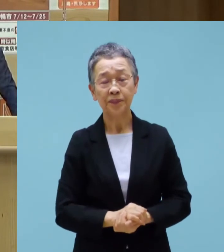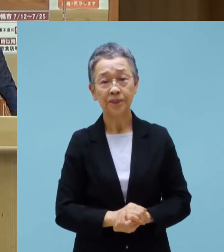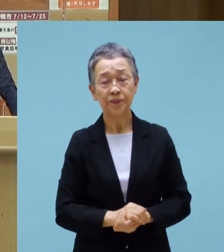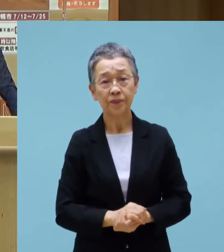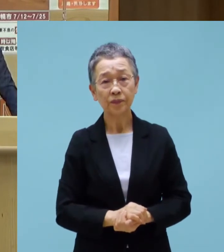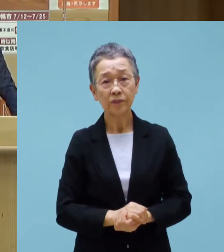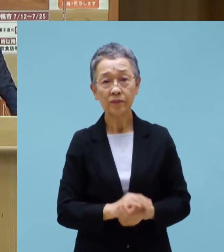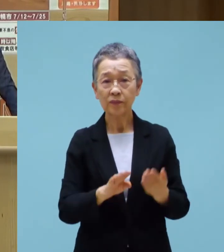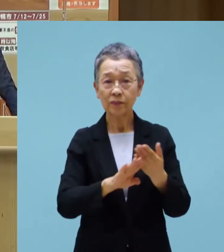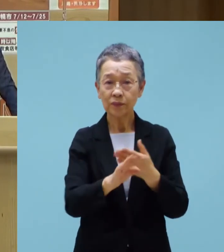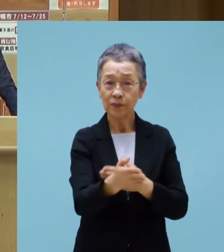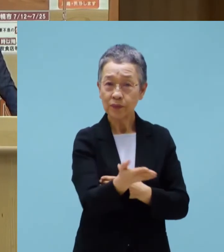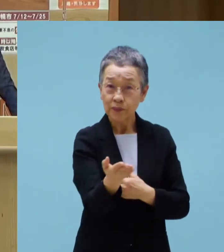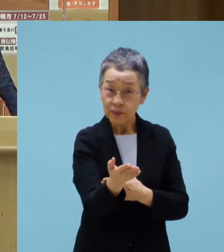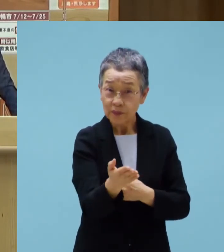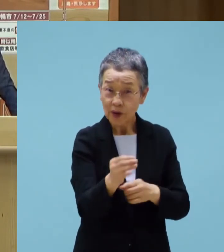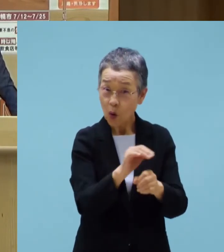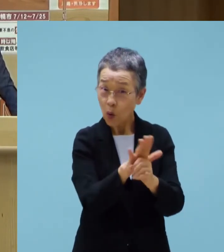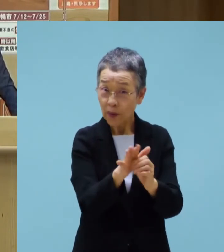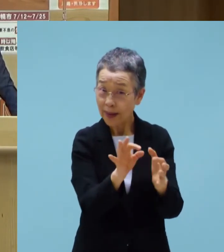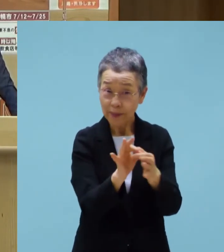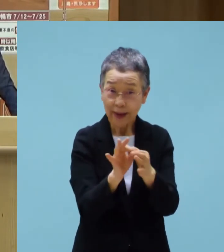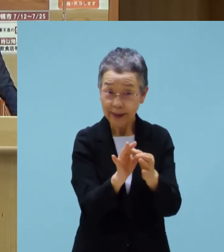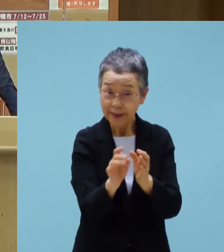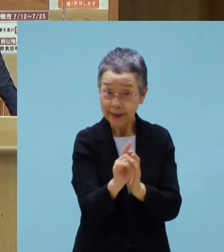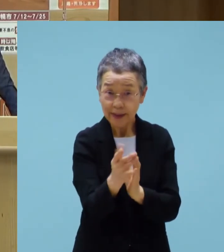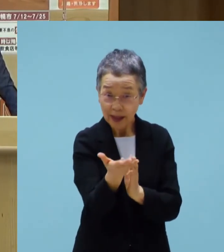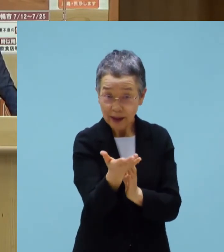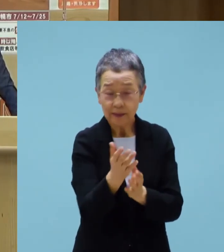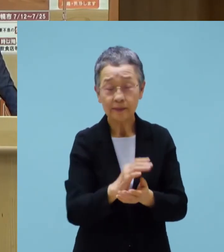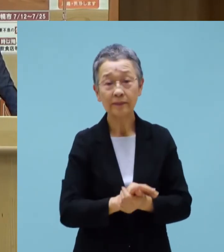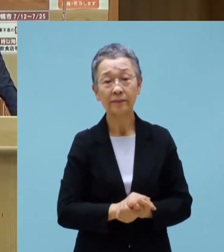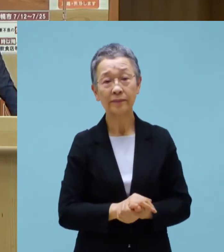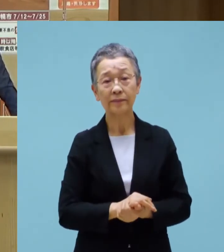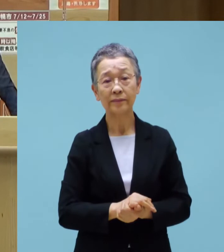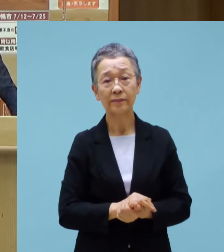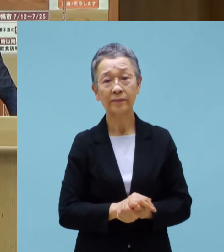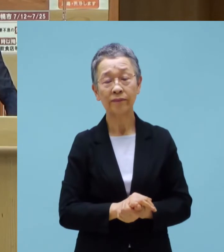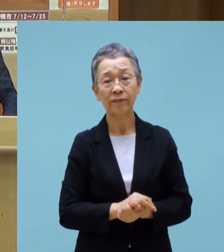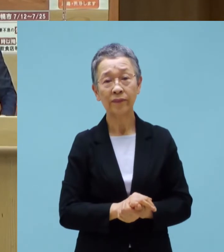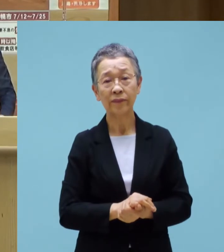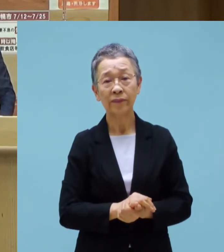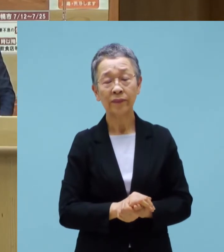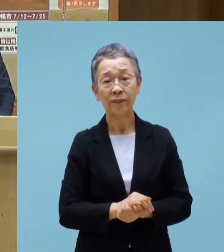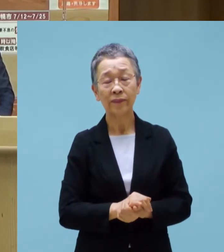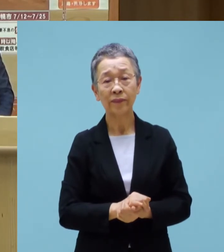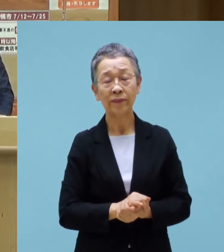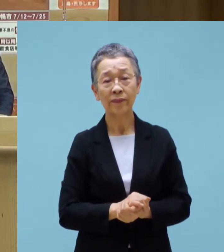はコロナに関してこれまでご質問ない者の方いらっしゃいますか。はい、じゃあ共同の石黒さん。